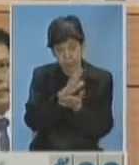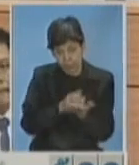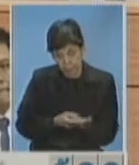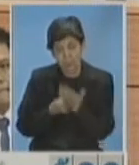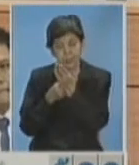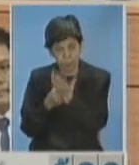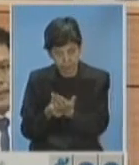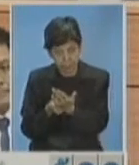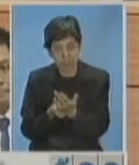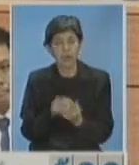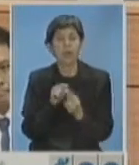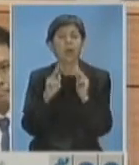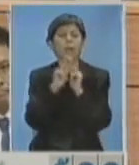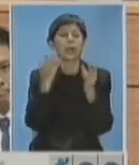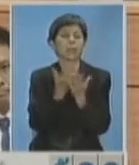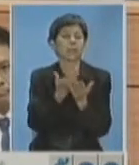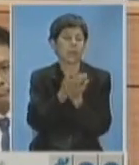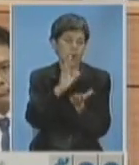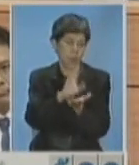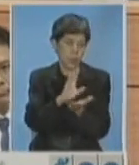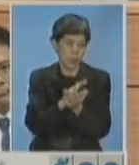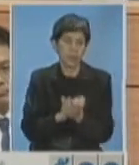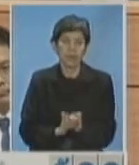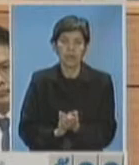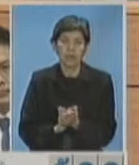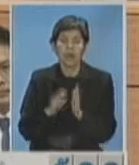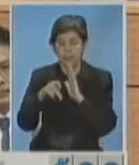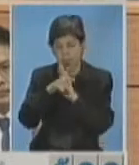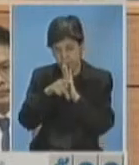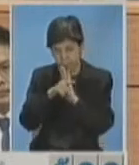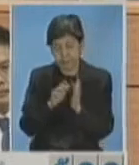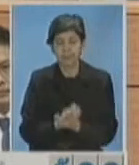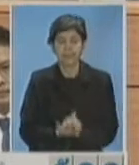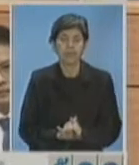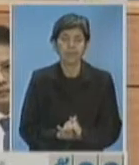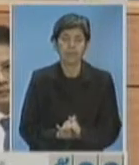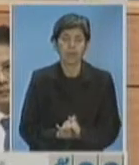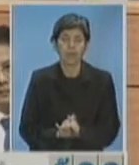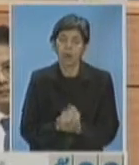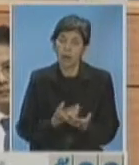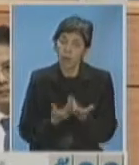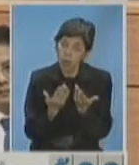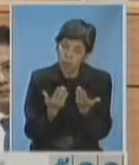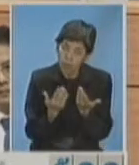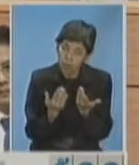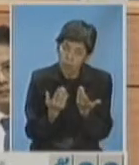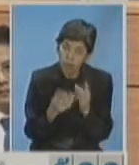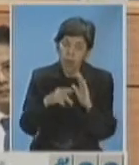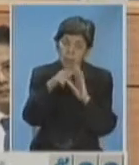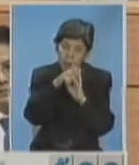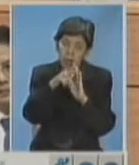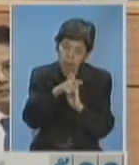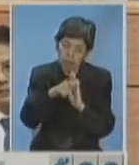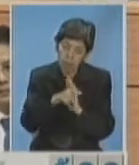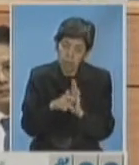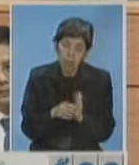งหมดให้ต่อกรรมาธิการงบประมาณภายในเที่ยงวันพฤหัสท่านประธานครับผ่านมากี่พฤหัสแล้ว